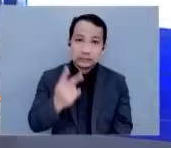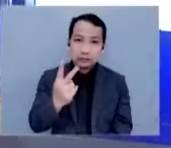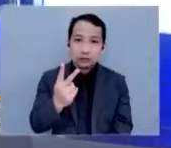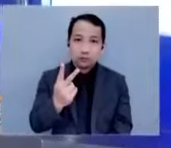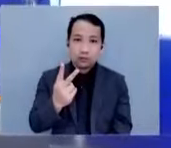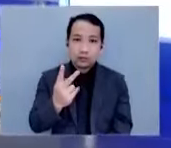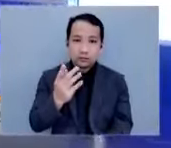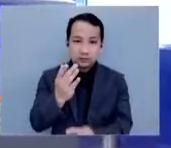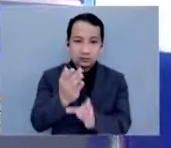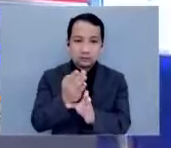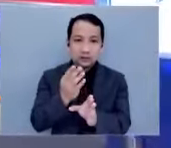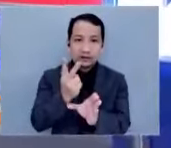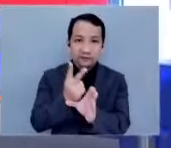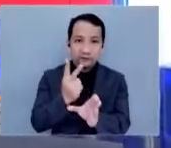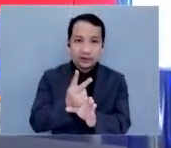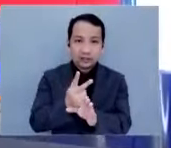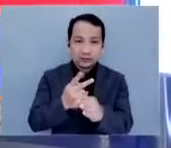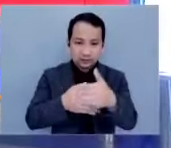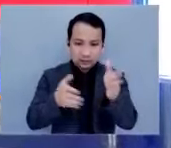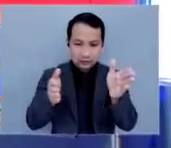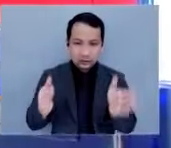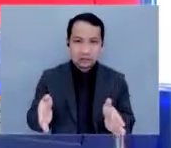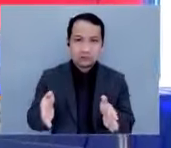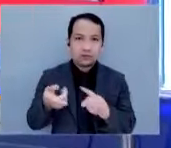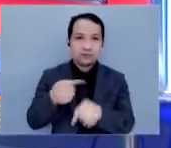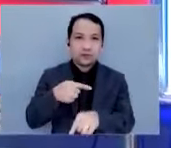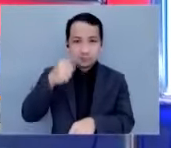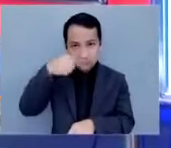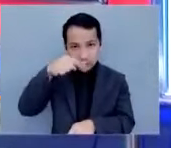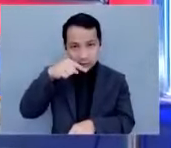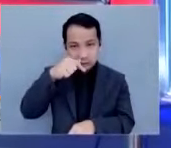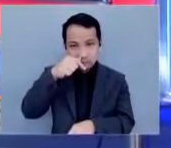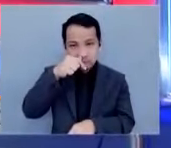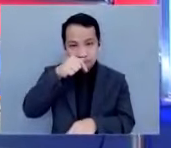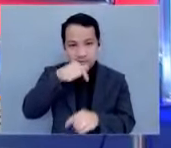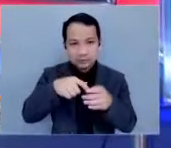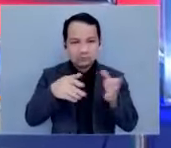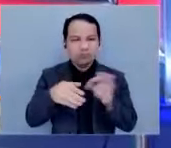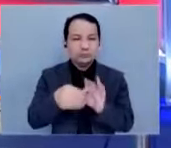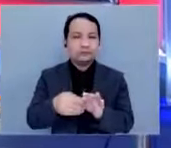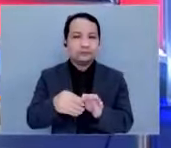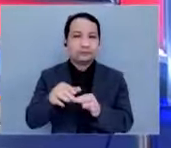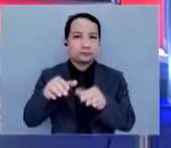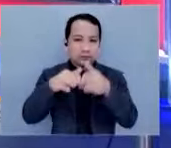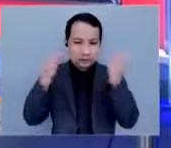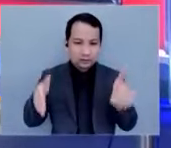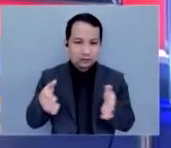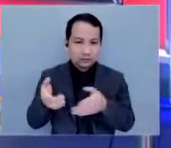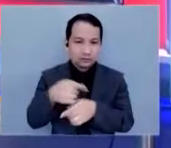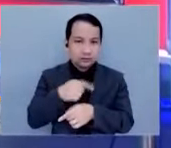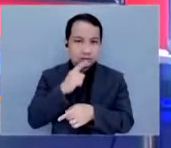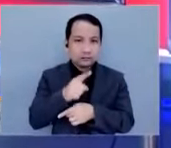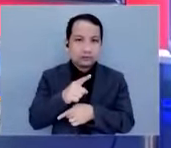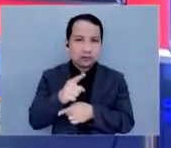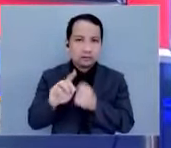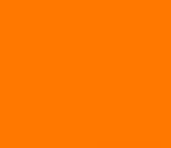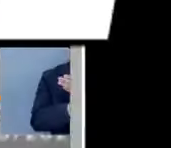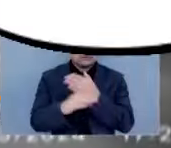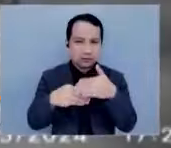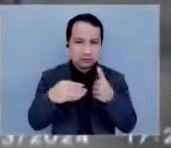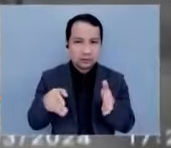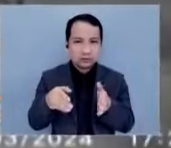Thailand. Idineklara lang na balikbayan box ang mga nasabing shipment. Nasa frontline ng balitang yan, si Gary De Leon.